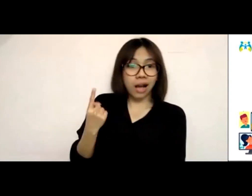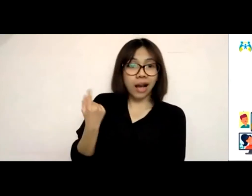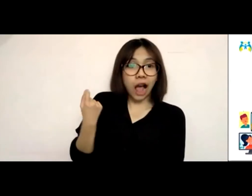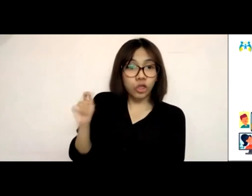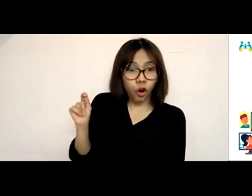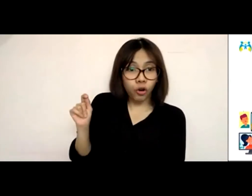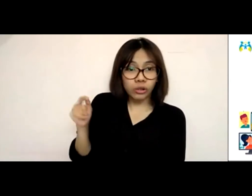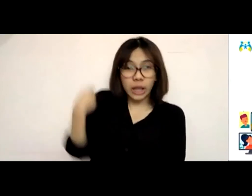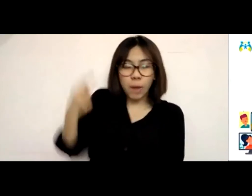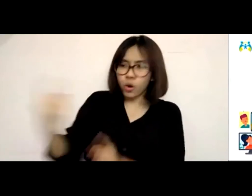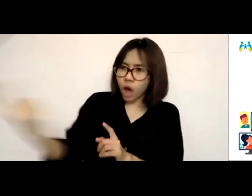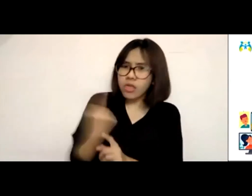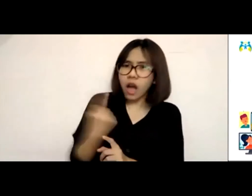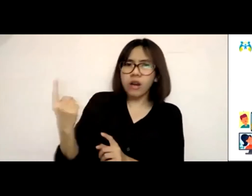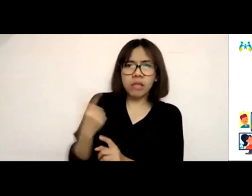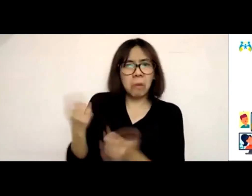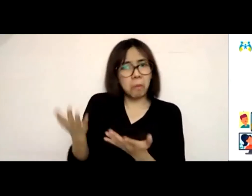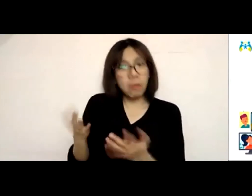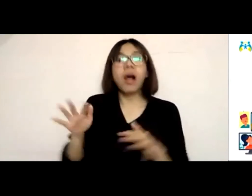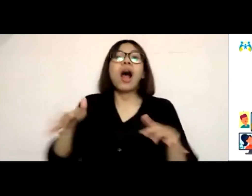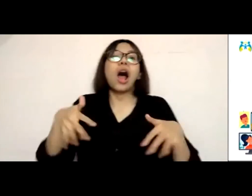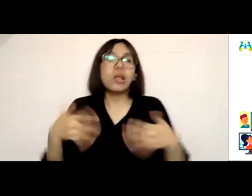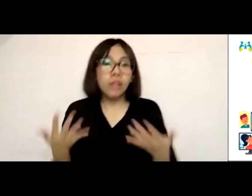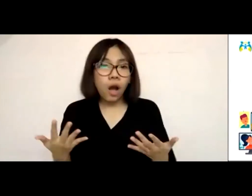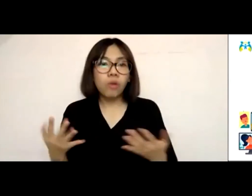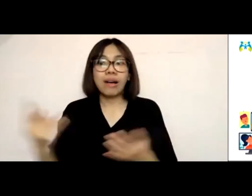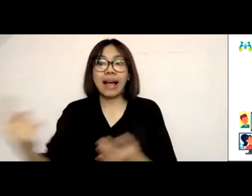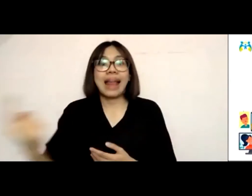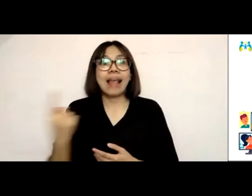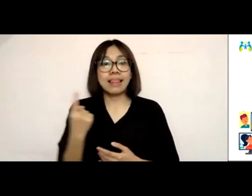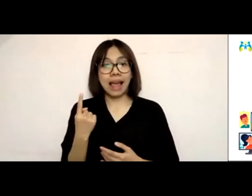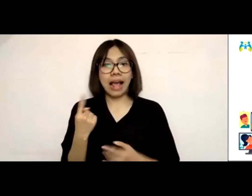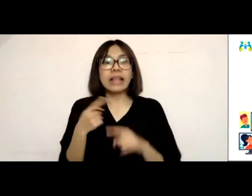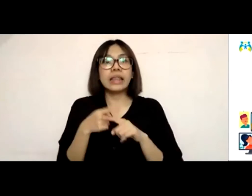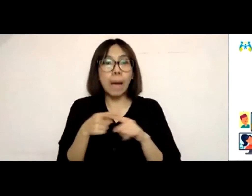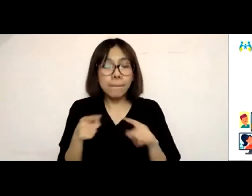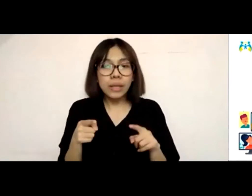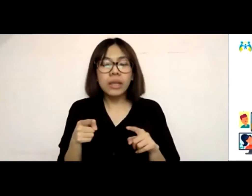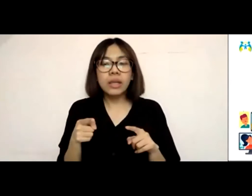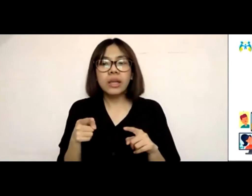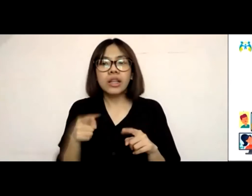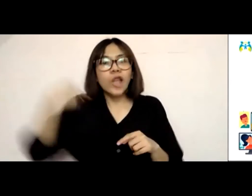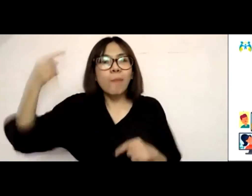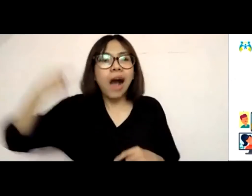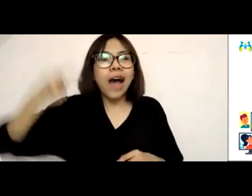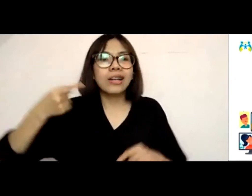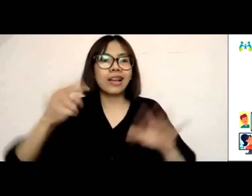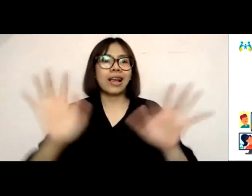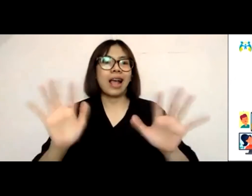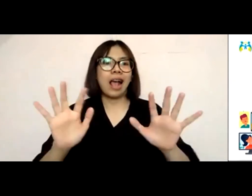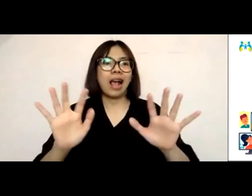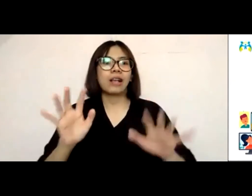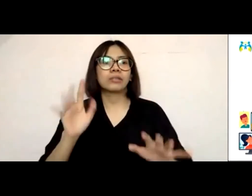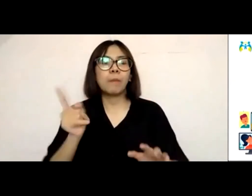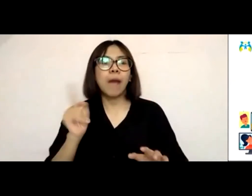operator, atau bisa juga mereka full time tapi mereka nggak harus ke kantor setiap hari. Karena mereka fokusnya di luar, di lapang gitu